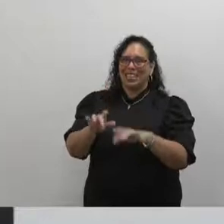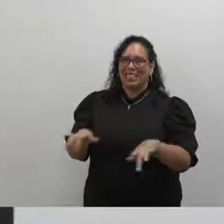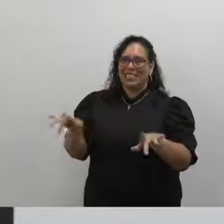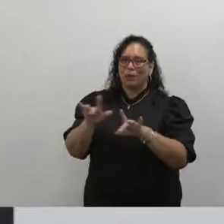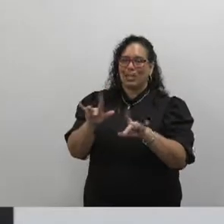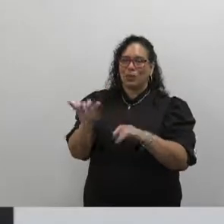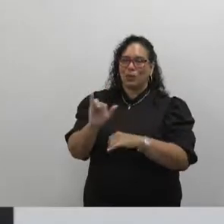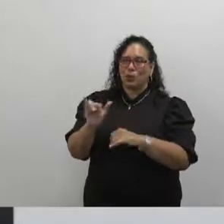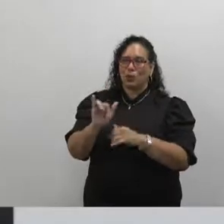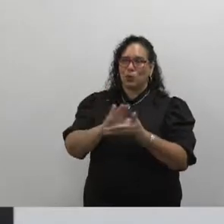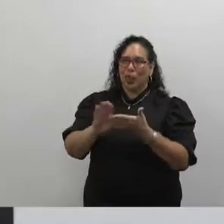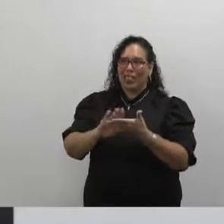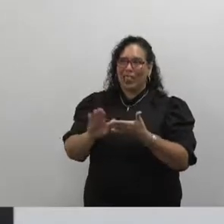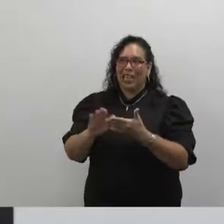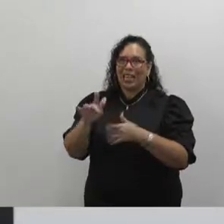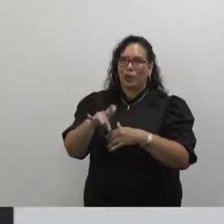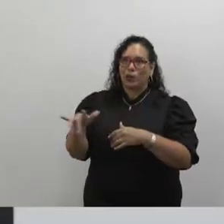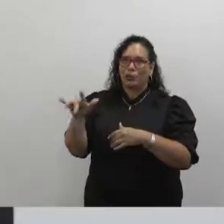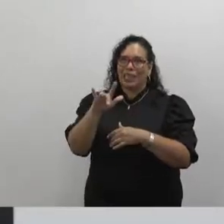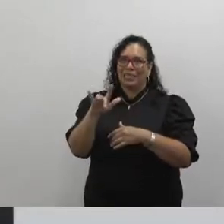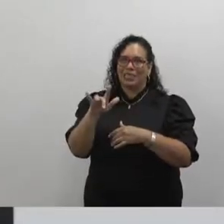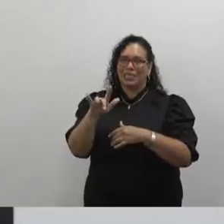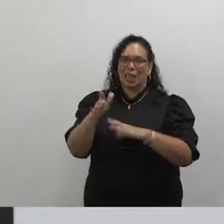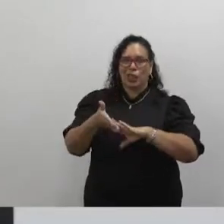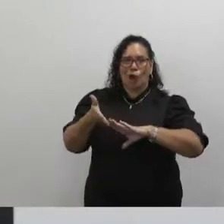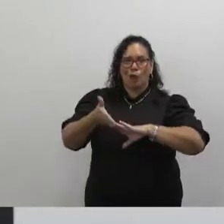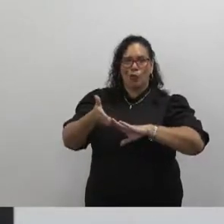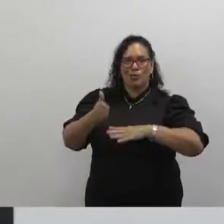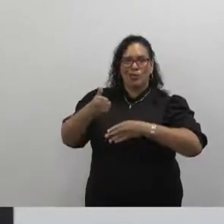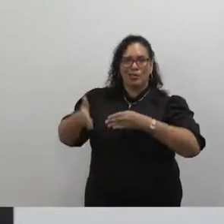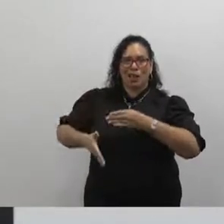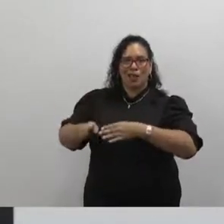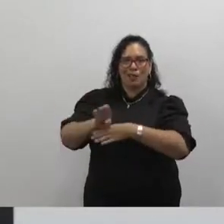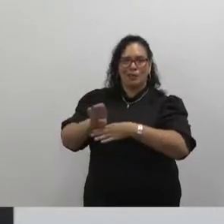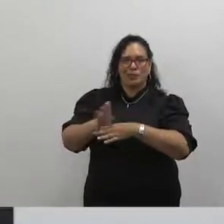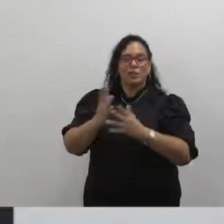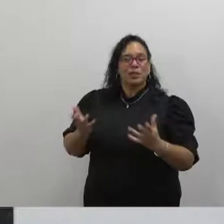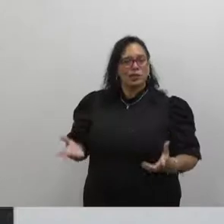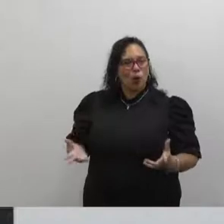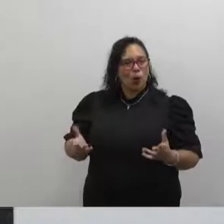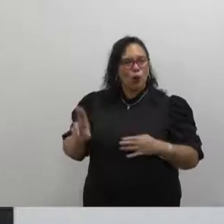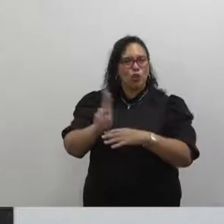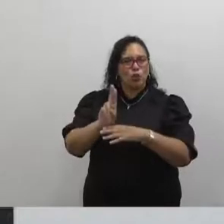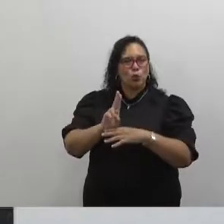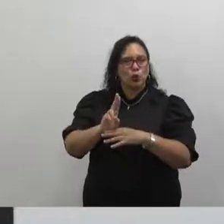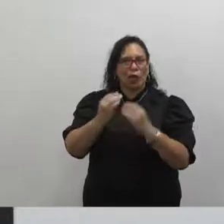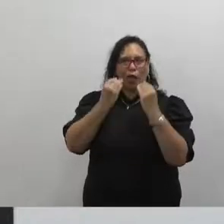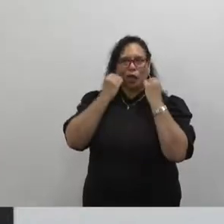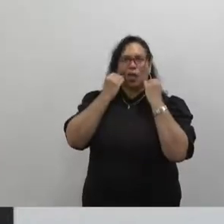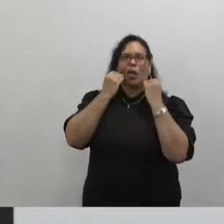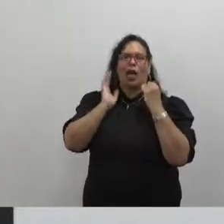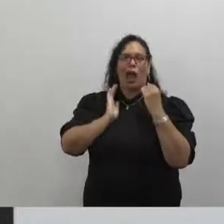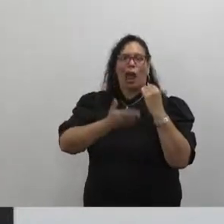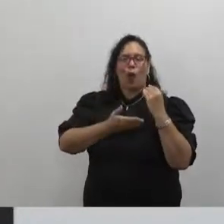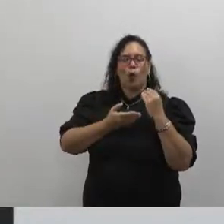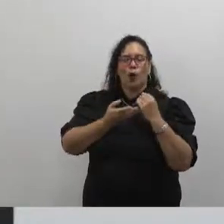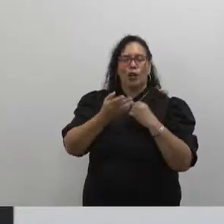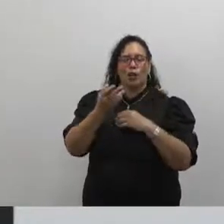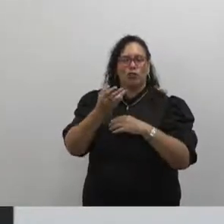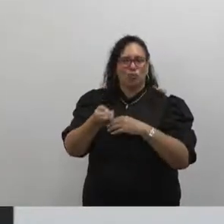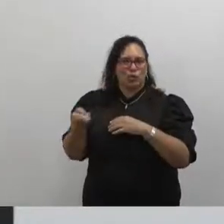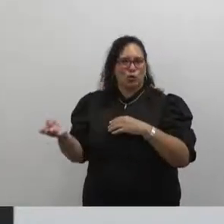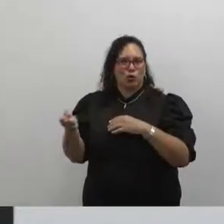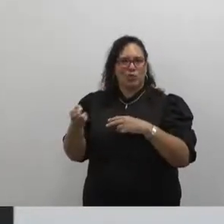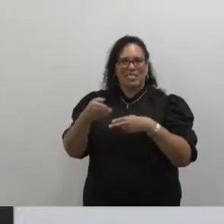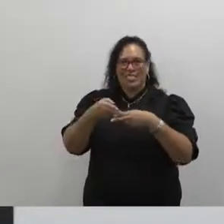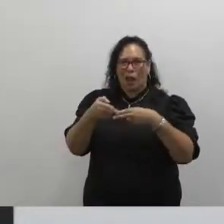chẳng hai bạn thà sợ là riêng khá nâng cơ thà kì công phong tại thái xâm át nó